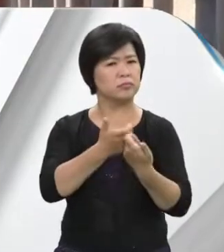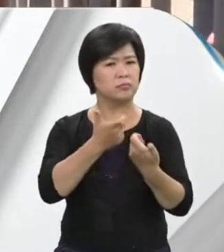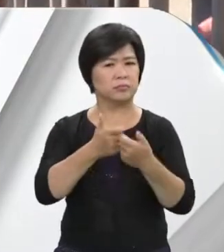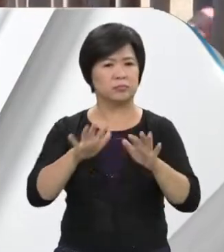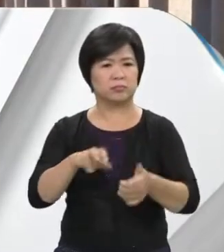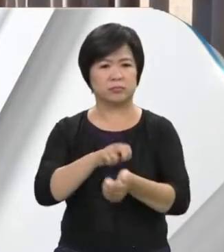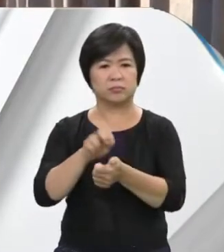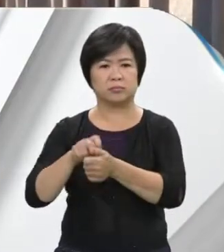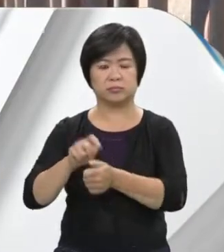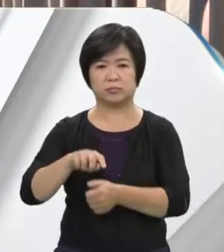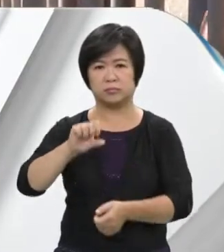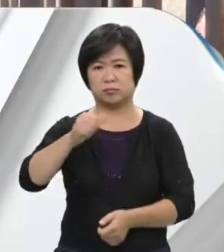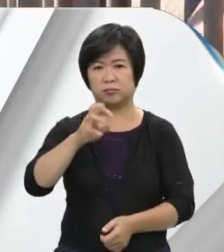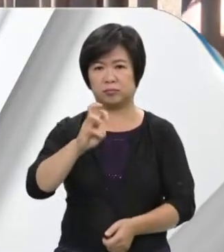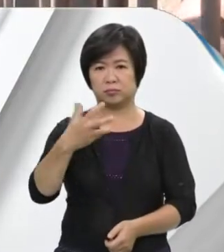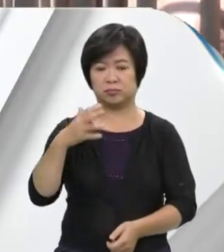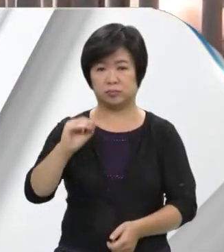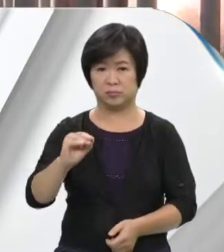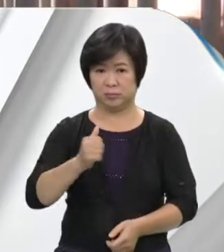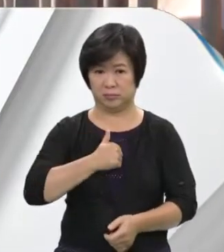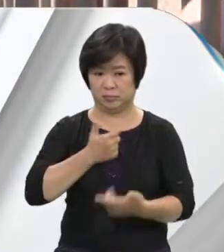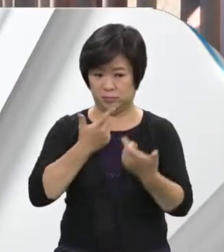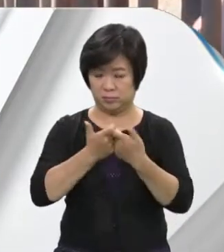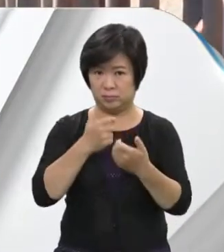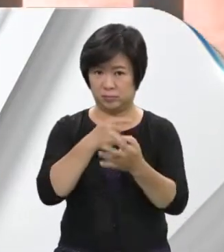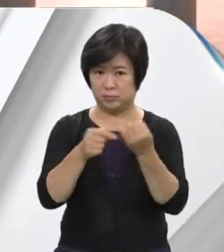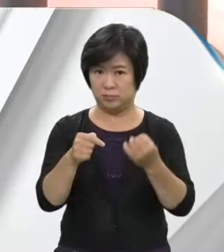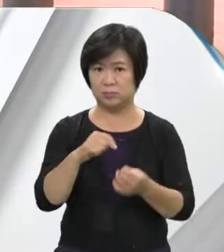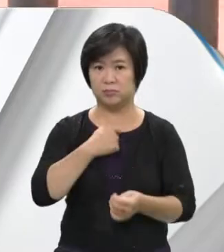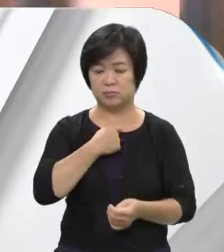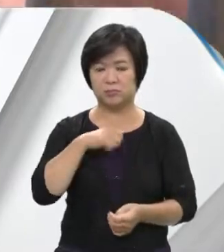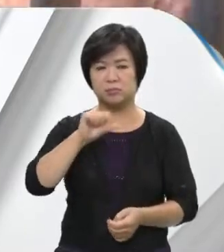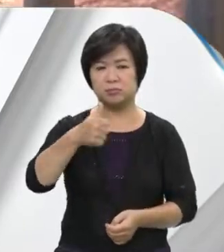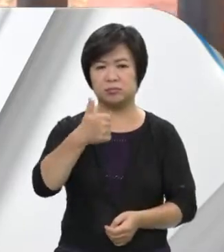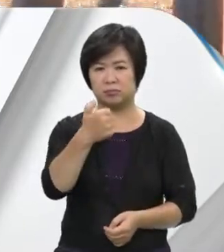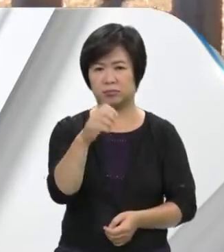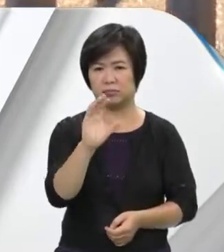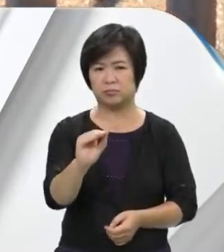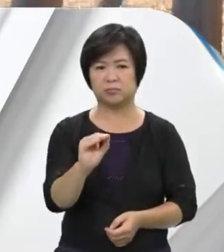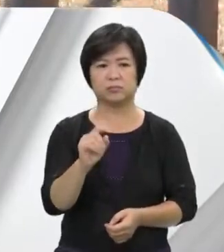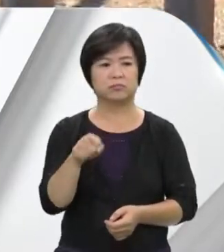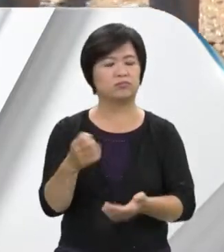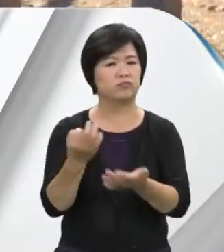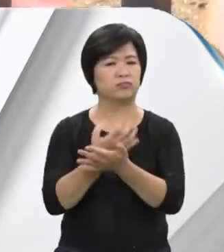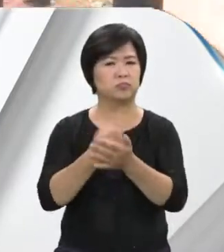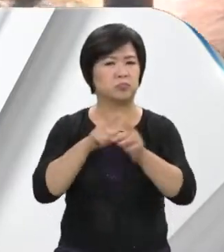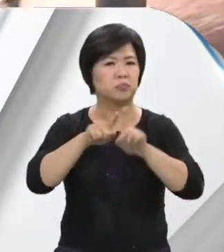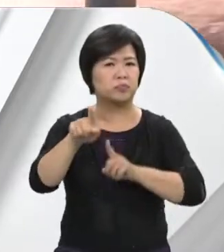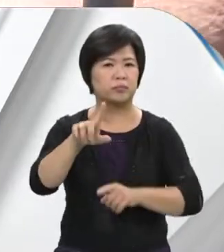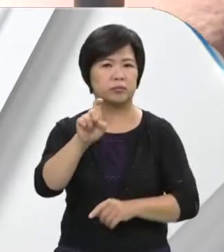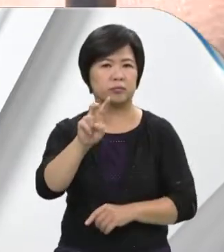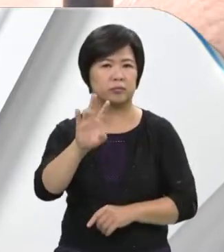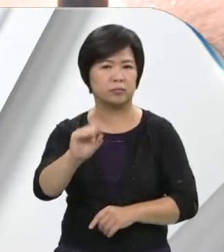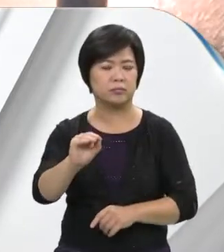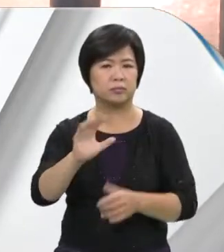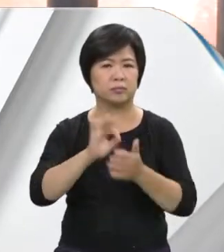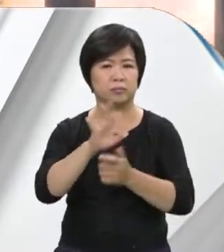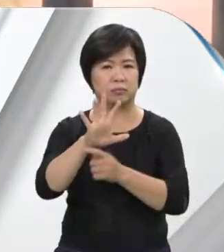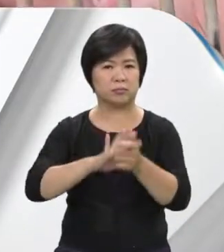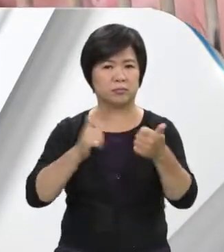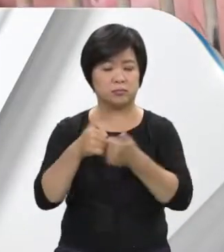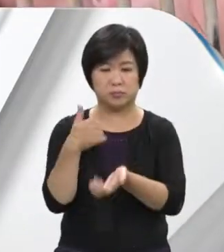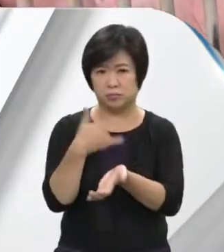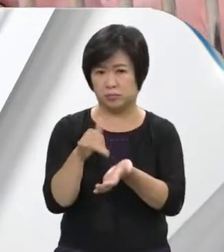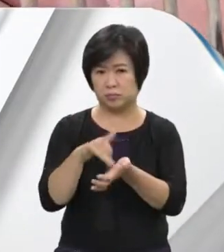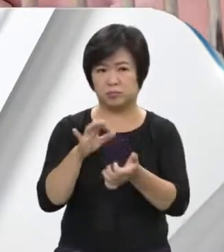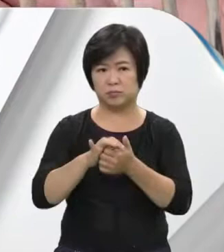是538万斤，比起全国适合血猪的头数550万斤，已经减少了12万斤。农委会讲，会引